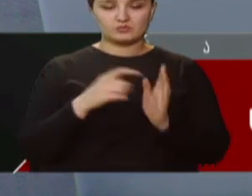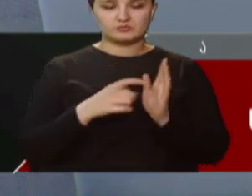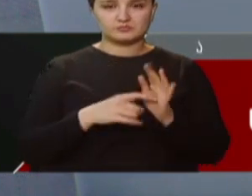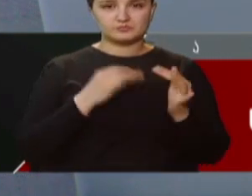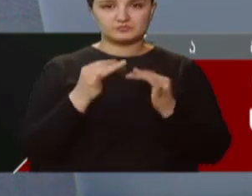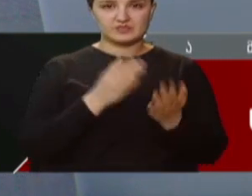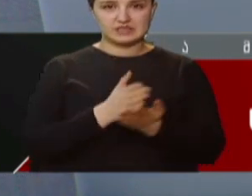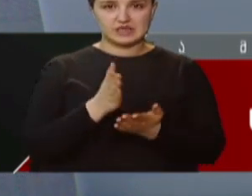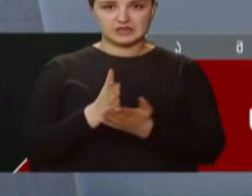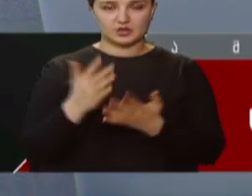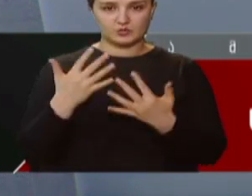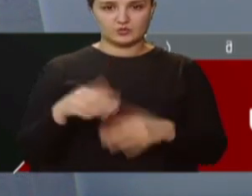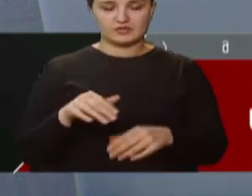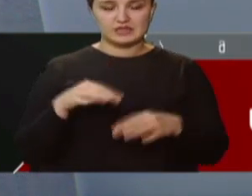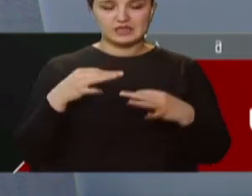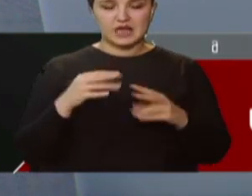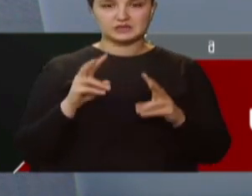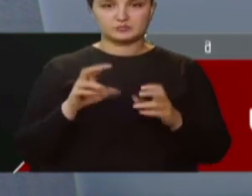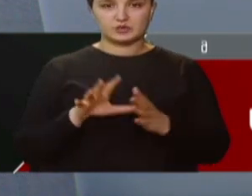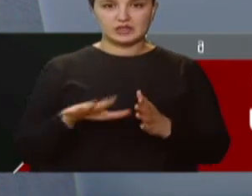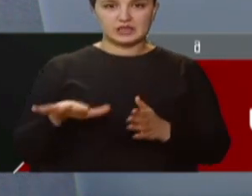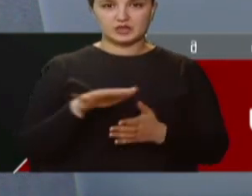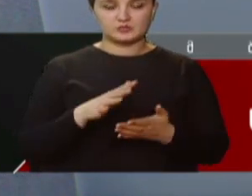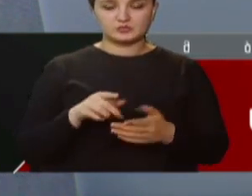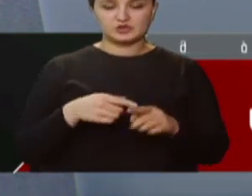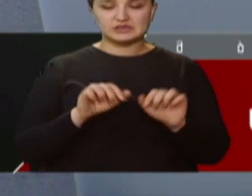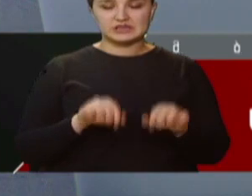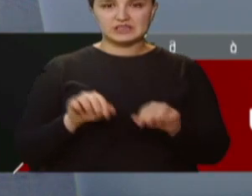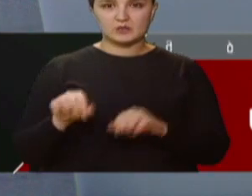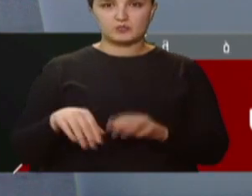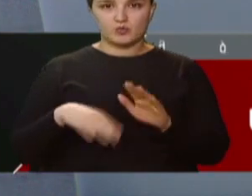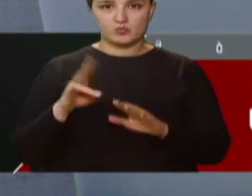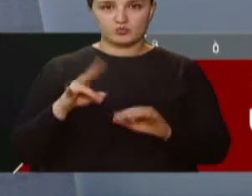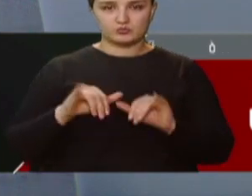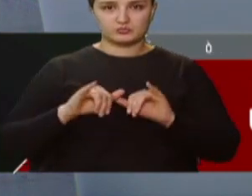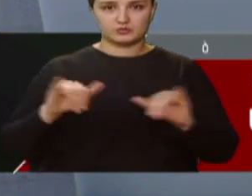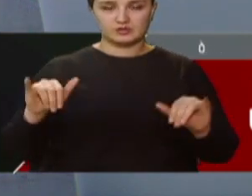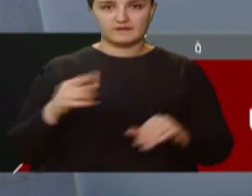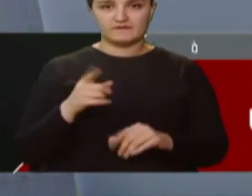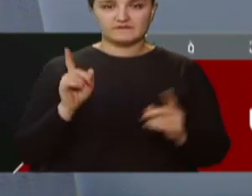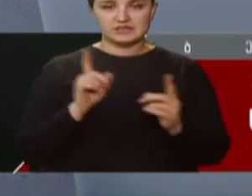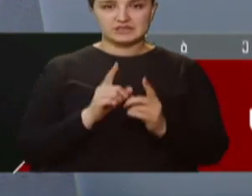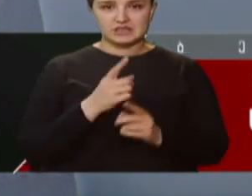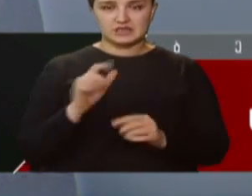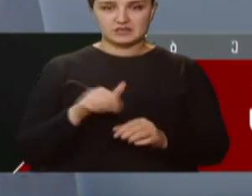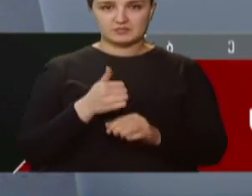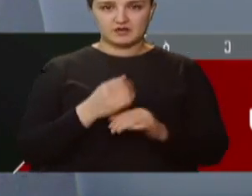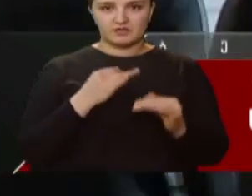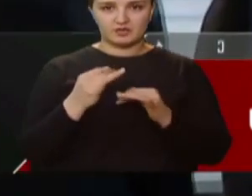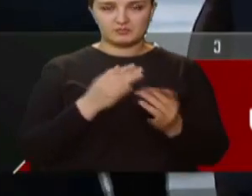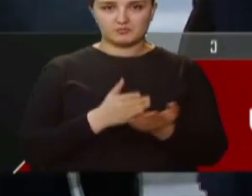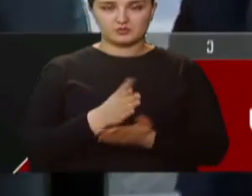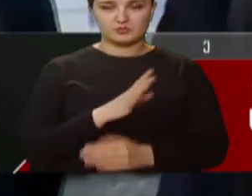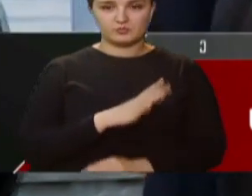dasaxes. Energetikisa da transportis sferoshi arsebuli potentsialis maksimalura datviseba vizitis ert-erti mtavari mimartuleba iqo.